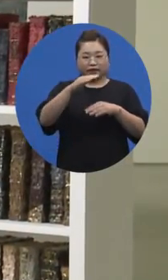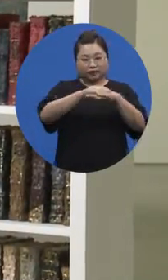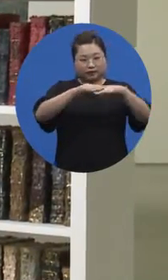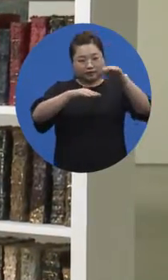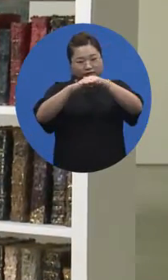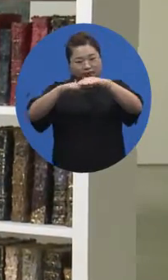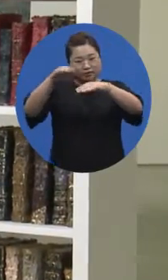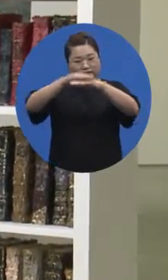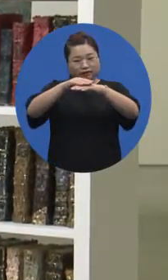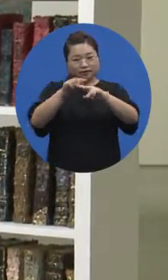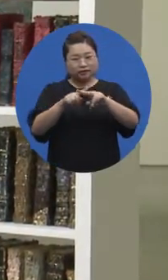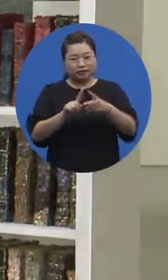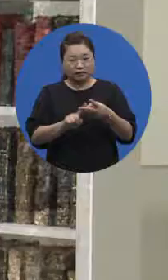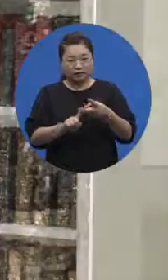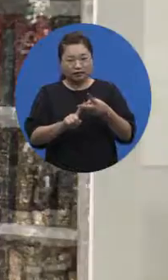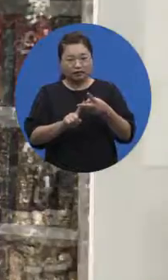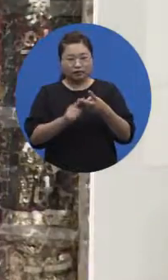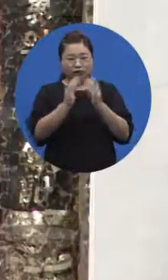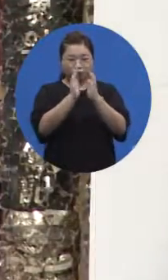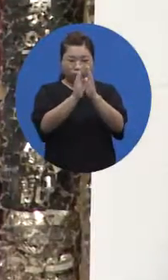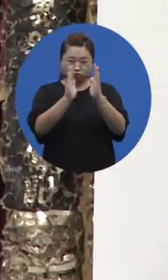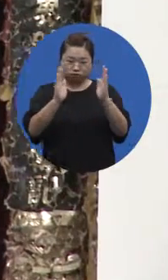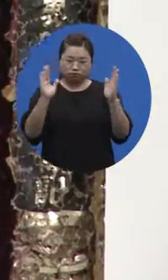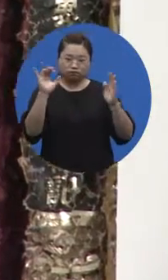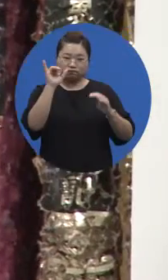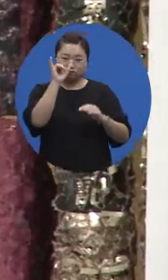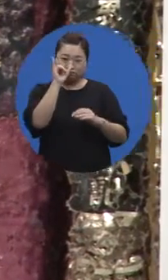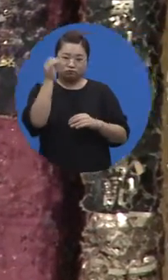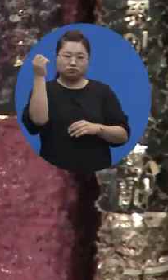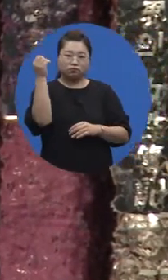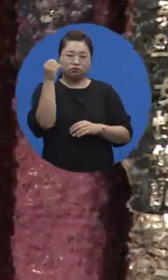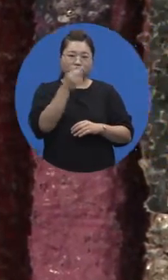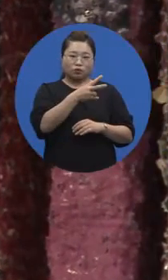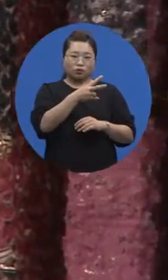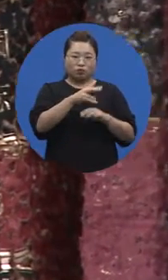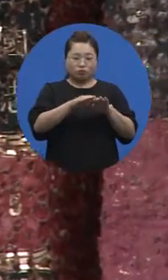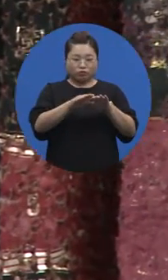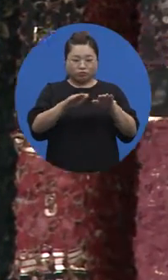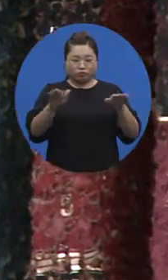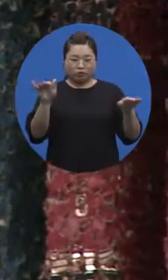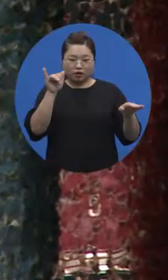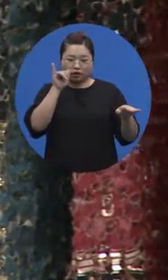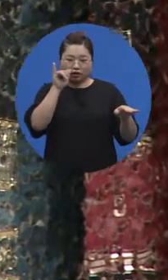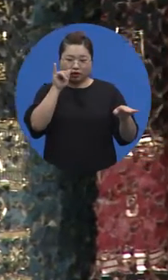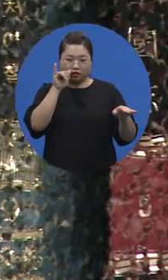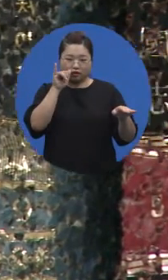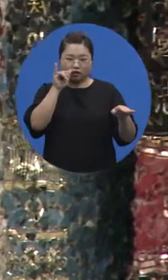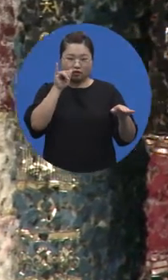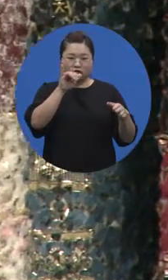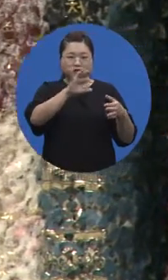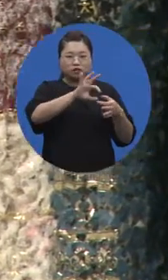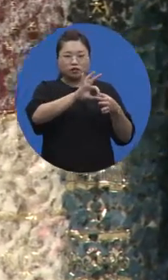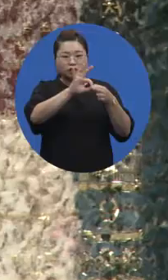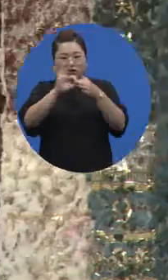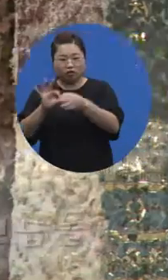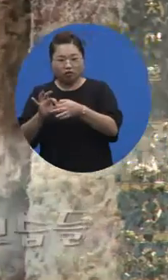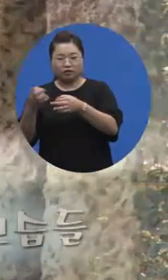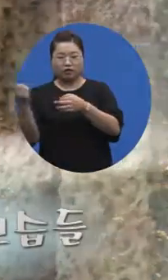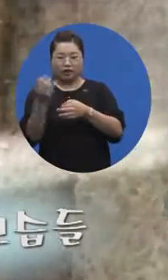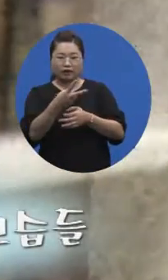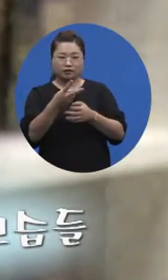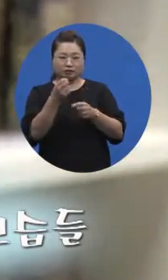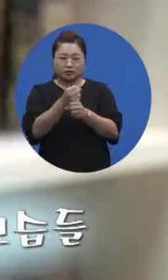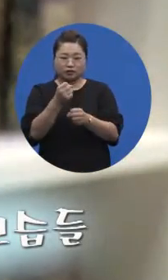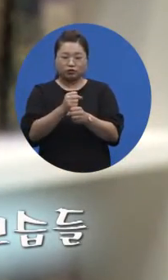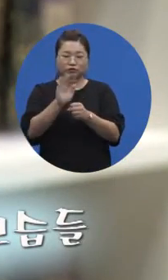층층이 쌓여 있거나 무심히 꽂혀 있기도 하고 파편화시켰다가 이어붙여